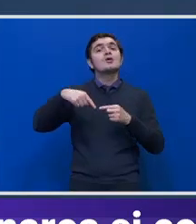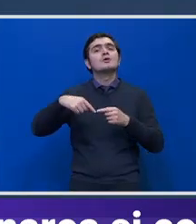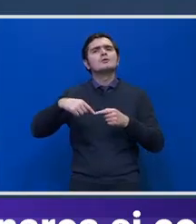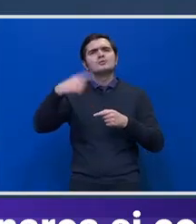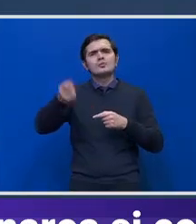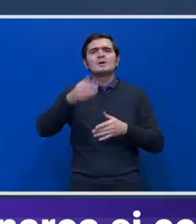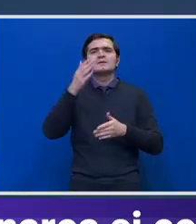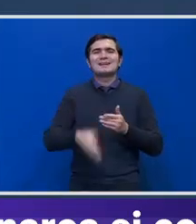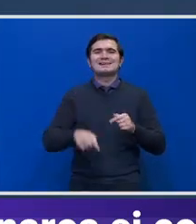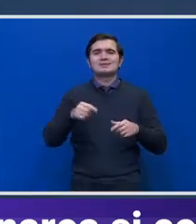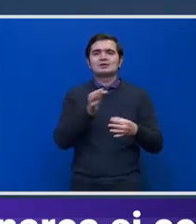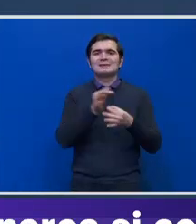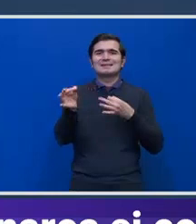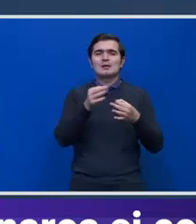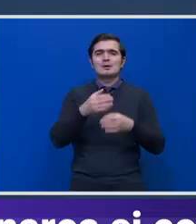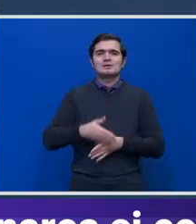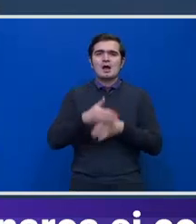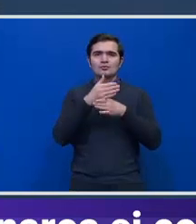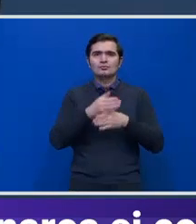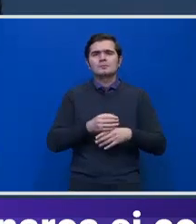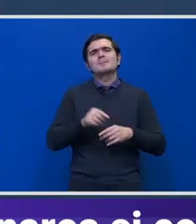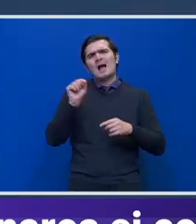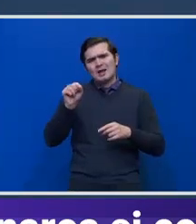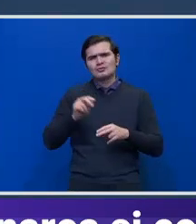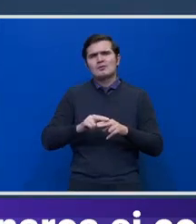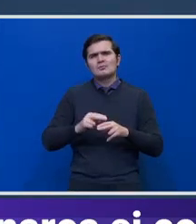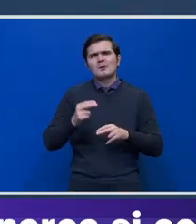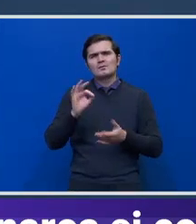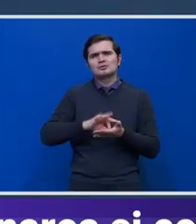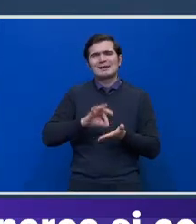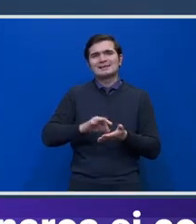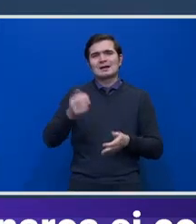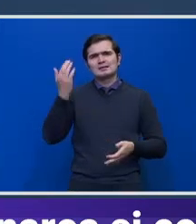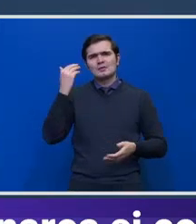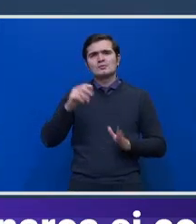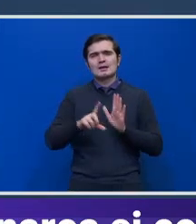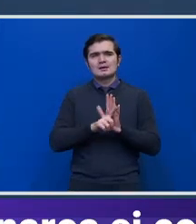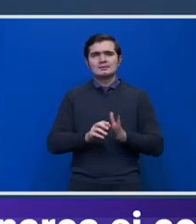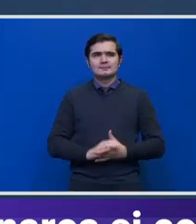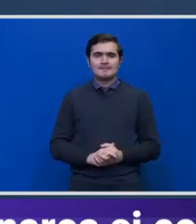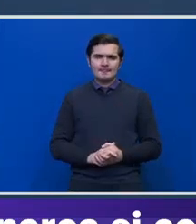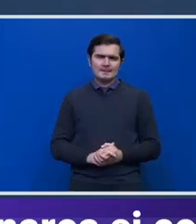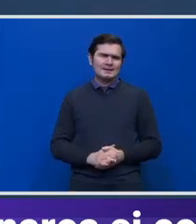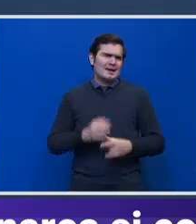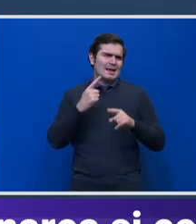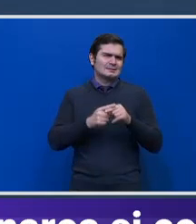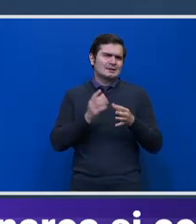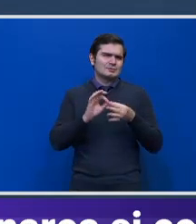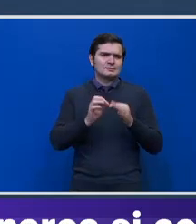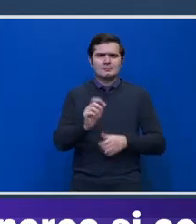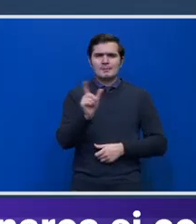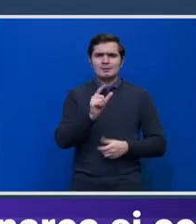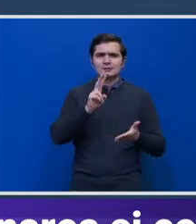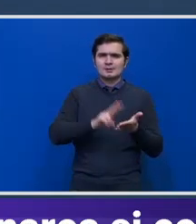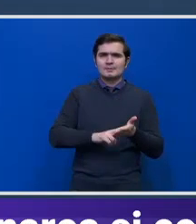după finalizarea acestei scheme de ajutor, finalizarea legii, așa cum a fost și data trecută în lege. Mai exact, ce înseamnă perioada de